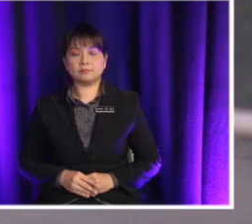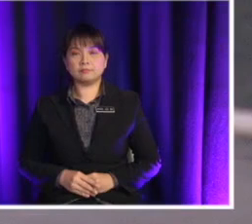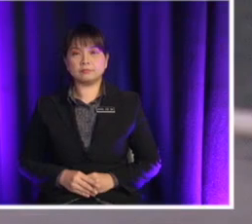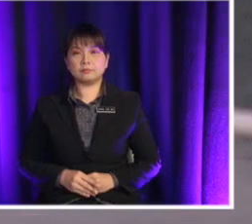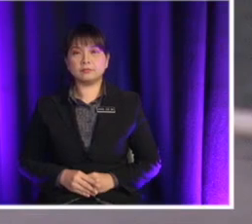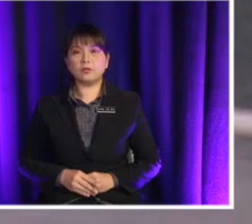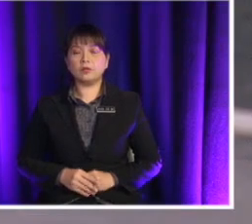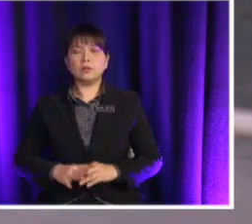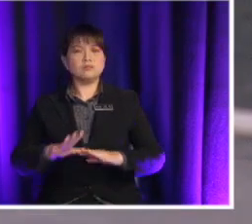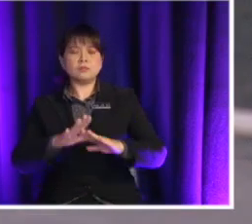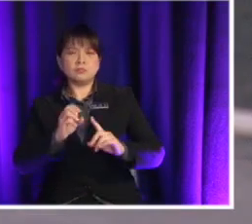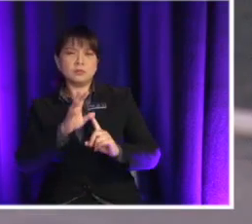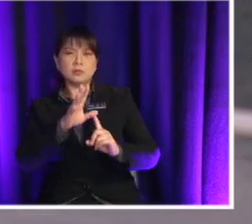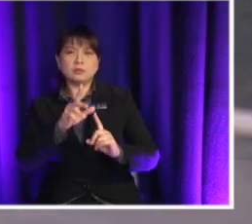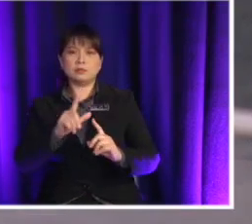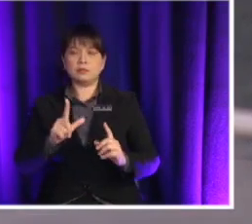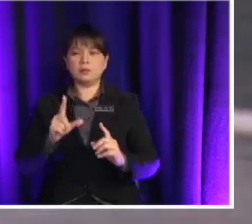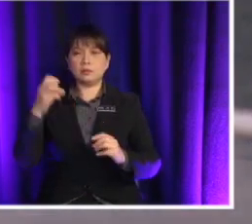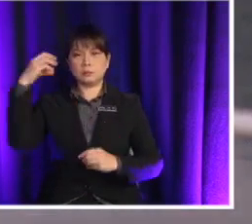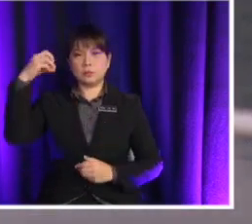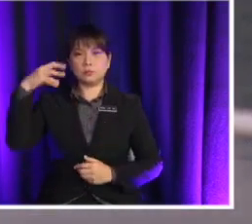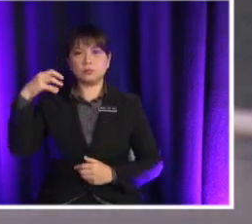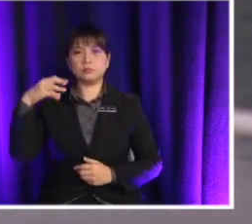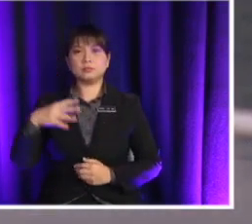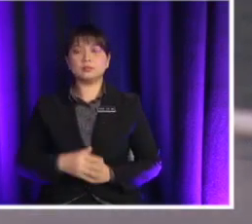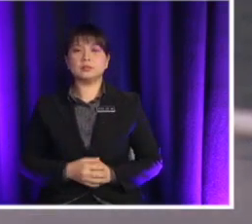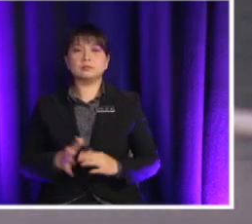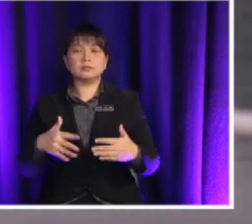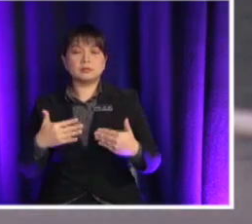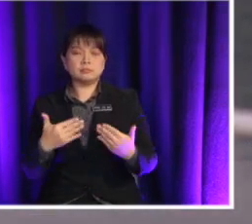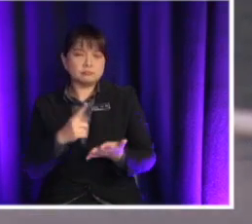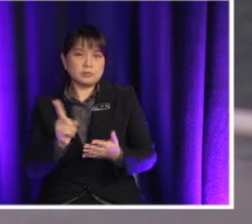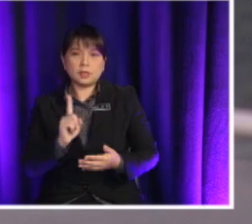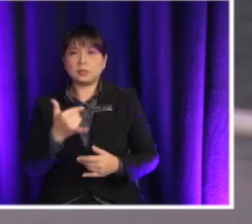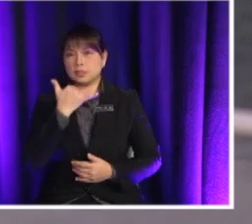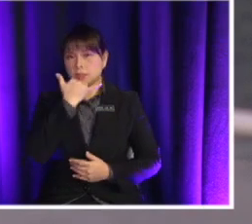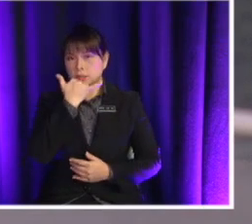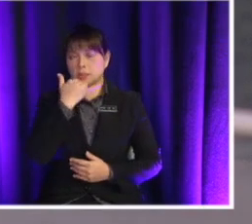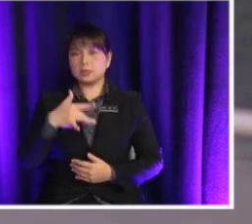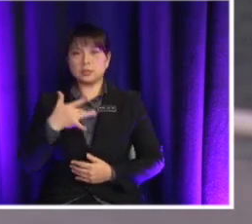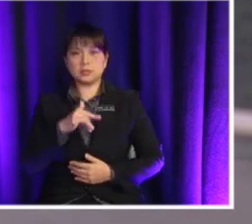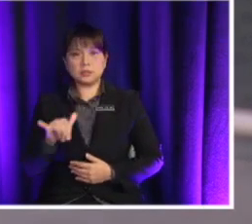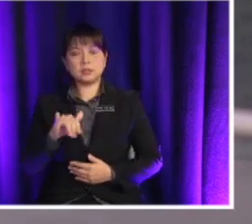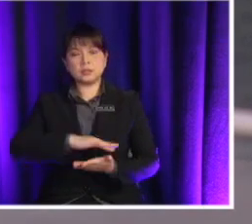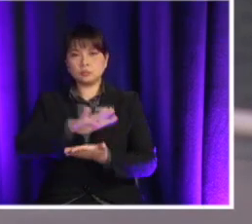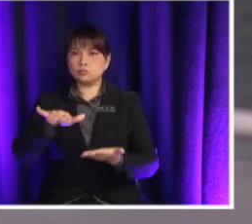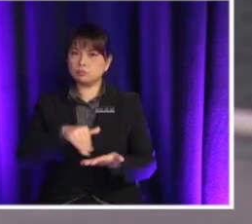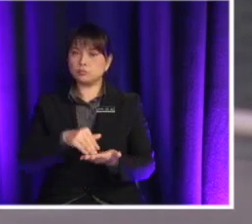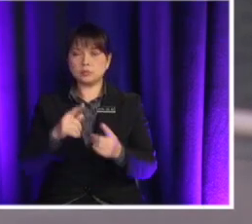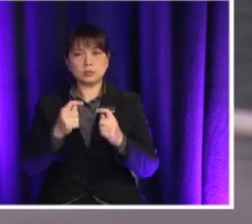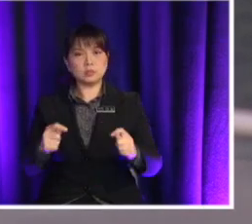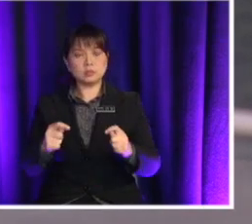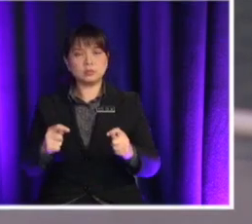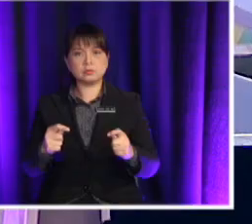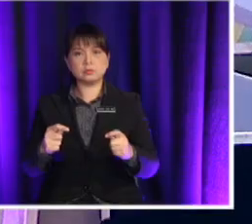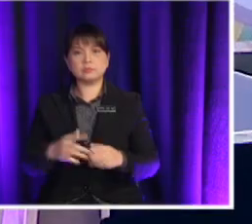Alah, tak menyalalah pula lampu-lampu ni. Kat mana silapnya ni? Rasanya semua dah pasang dengan betul ni.